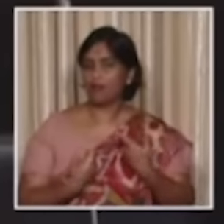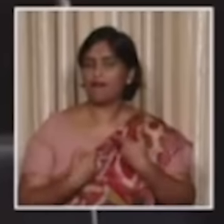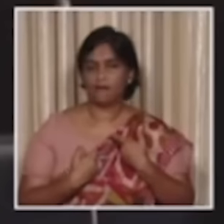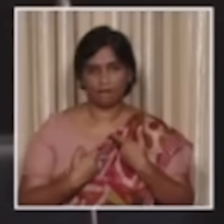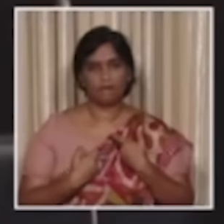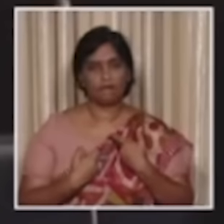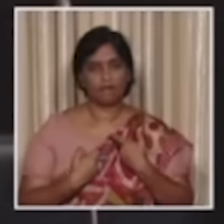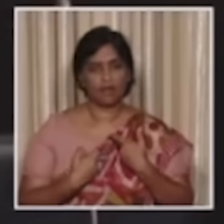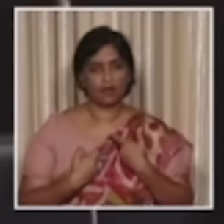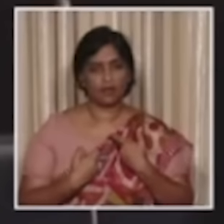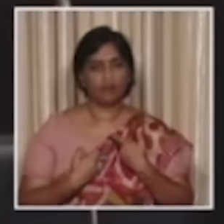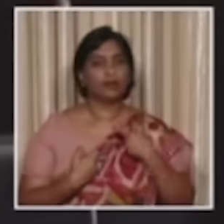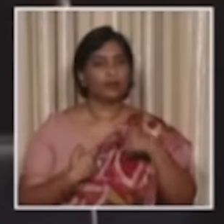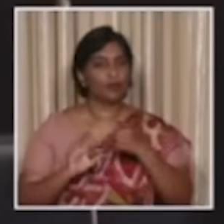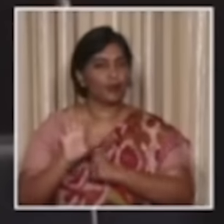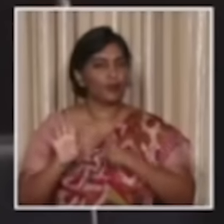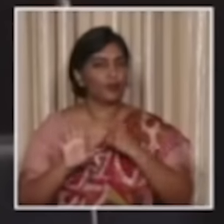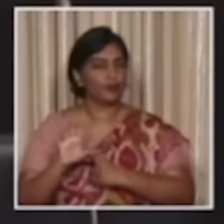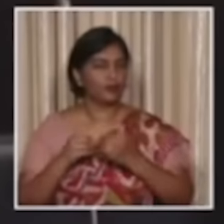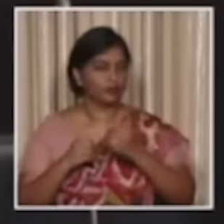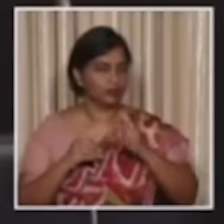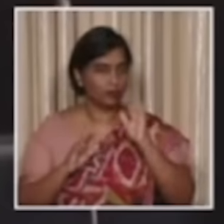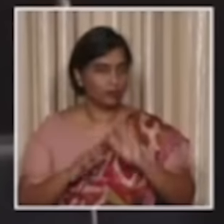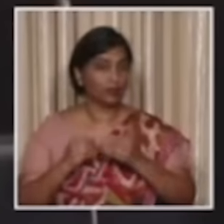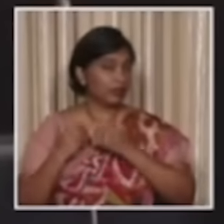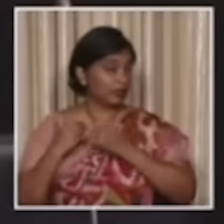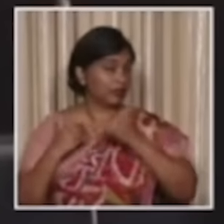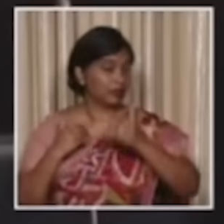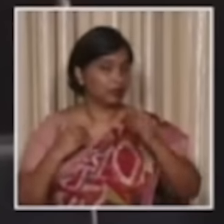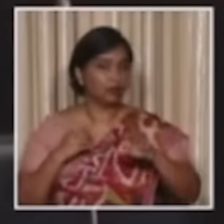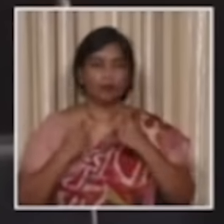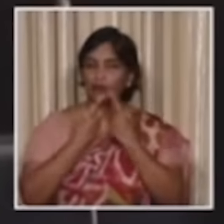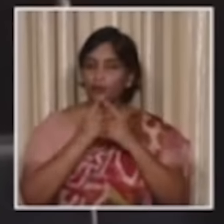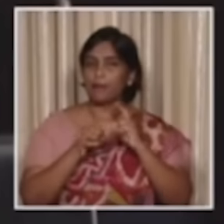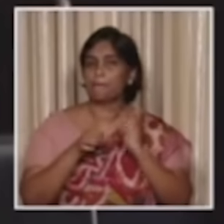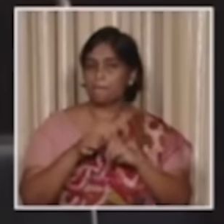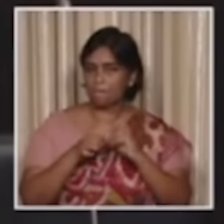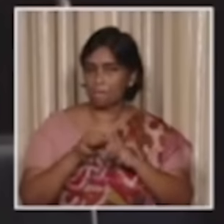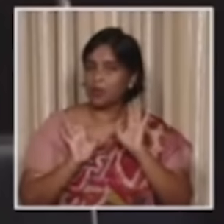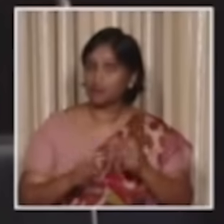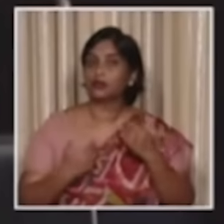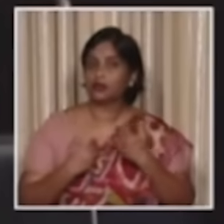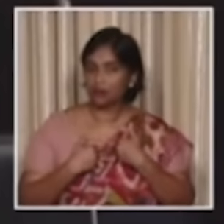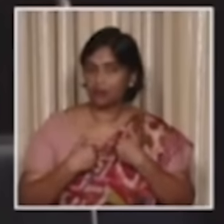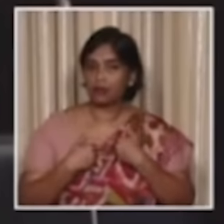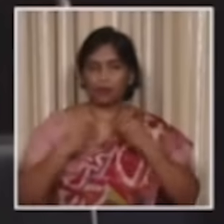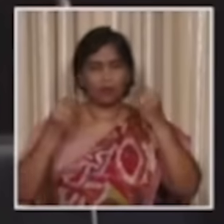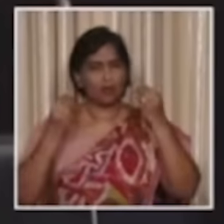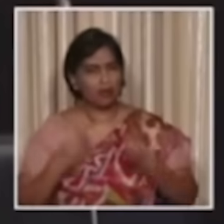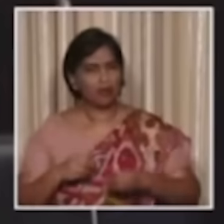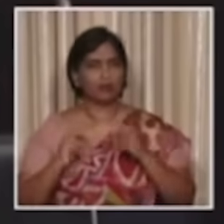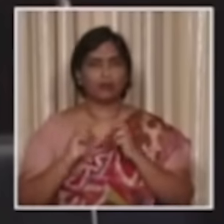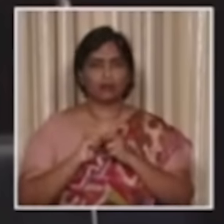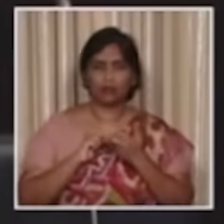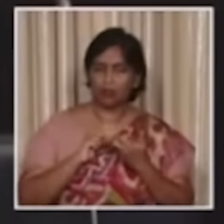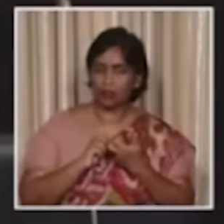wetim siduwela tiyenne me wasara kīpayak thula. නමුත් දීර්ඝ කාලයක් තිස්සේ නොයෙකුත් ප්‍රශ්න තිබුණාට, නමුත් මේ ගරා වැටීම්